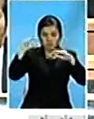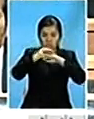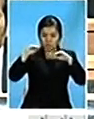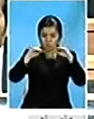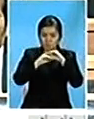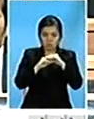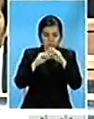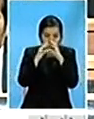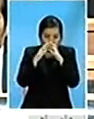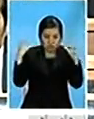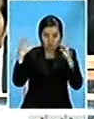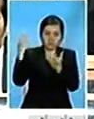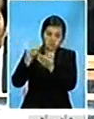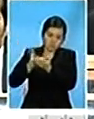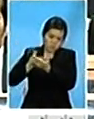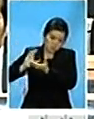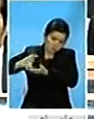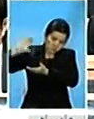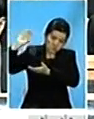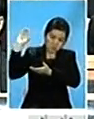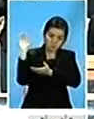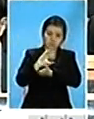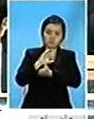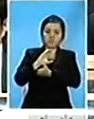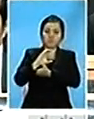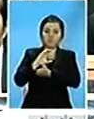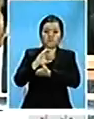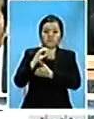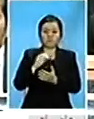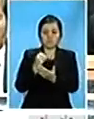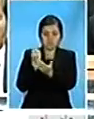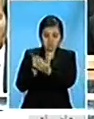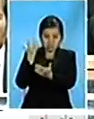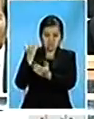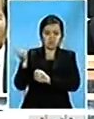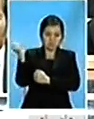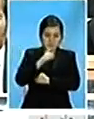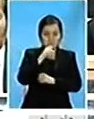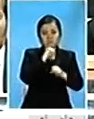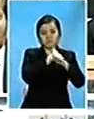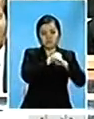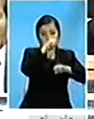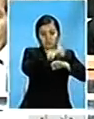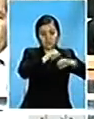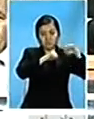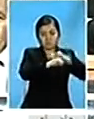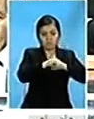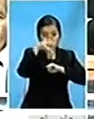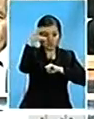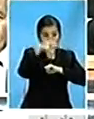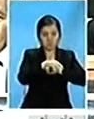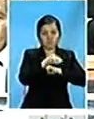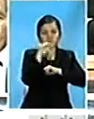ศไทยใหญ่กว่าโครงการสนามบินสวนภูมิมากผมอยากให้โครงการนี้เกิดประโย